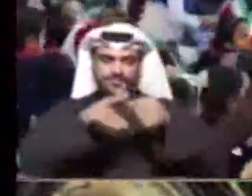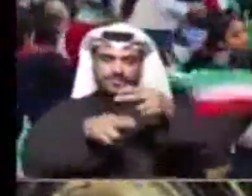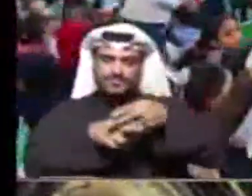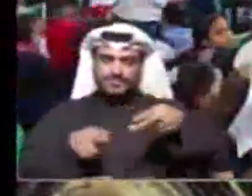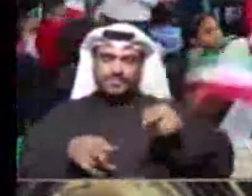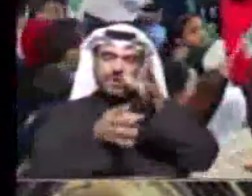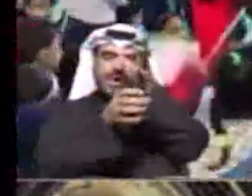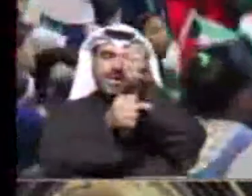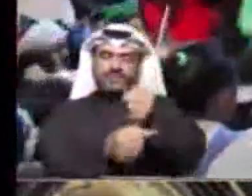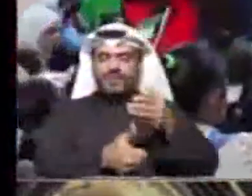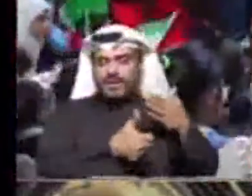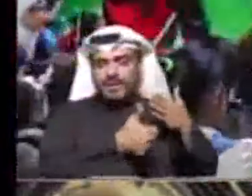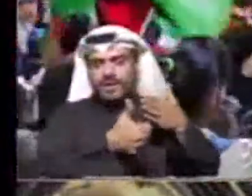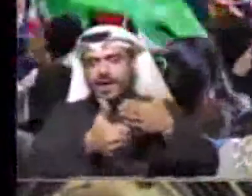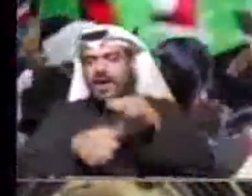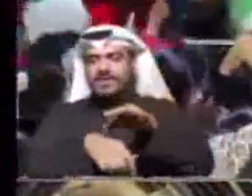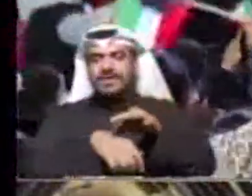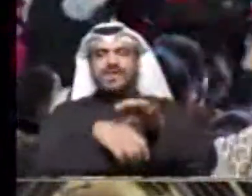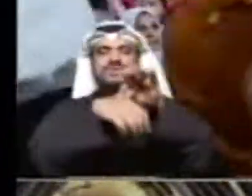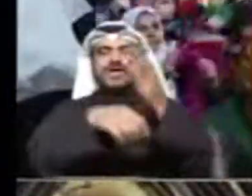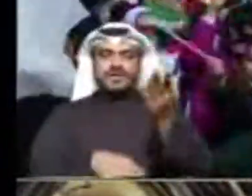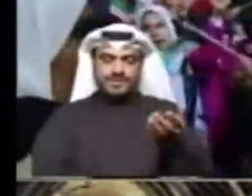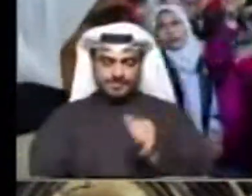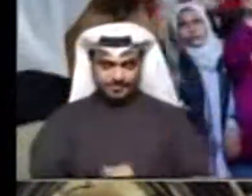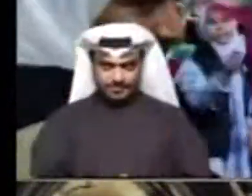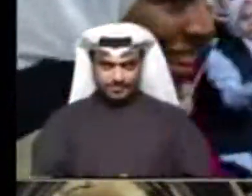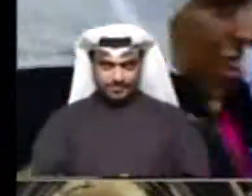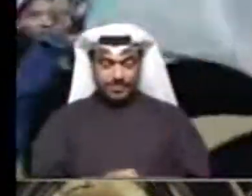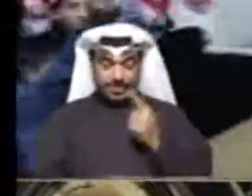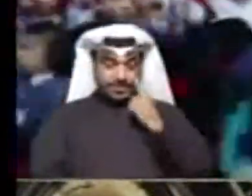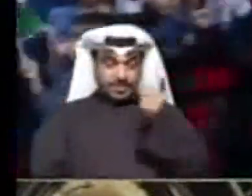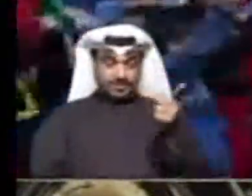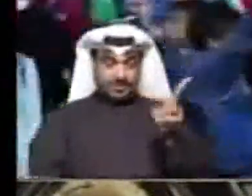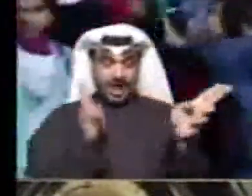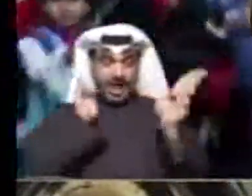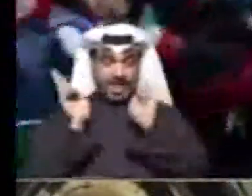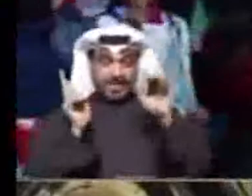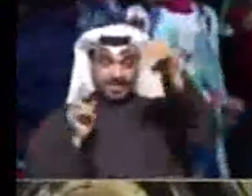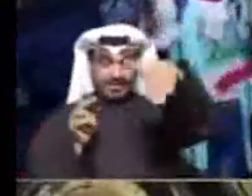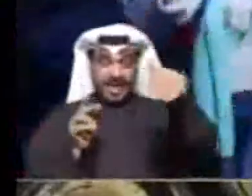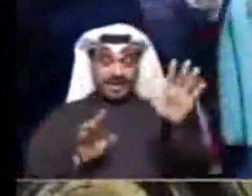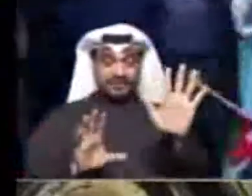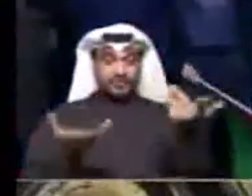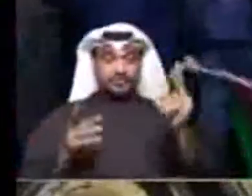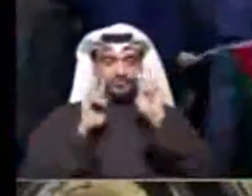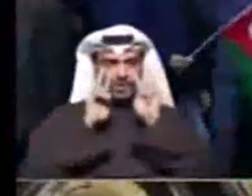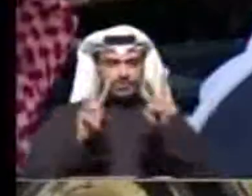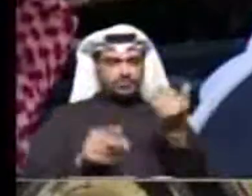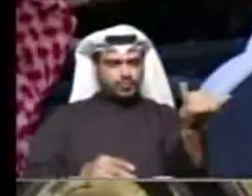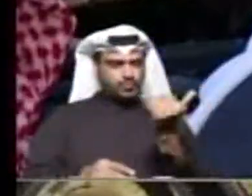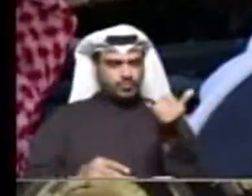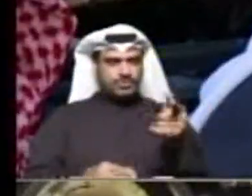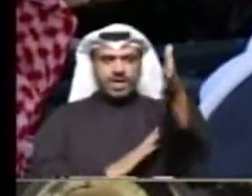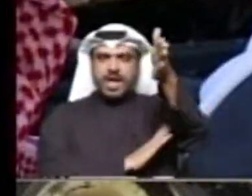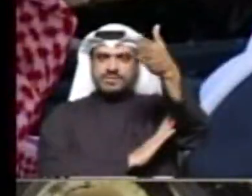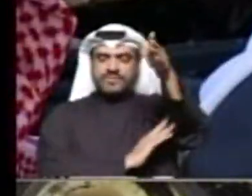الصباح أمير دولة الكويت حفظه الله ورعاه. في هذه الفعالية التي رعاها وتابعها باهتمام كبير سفير